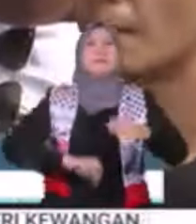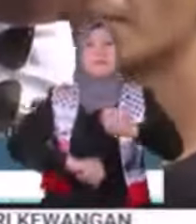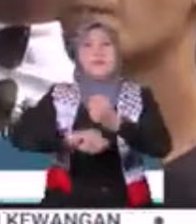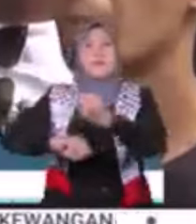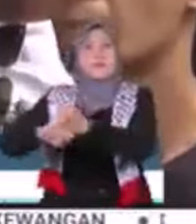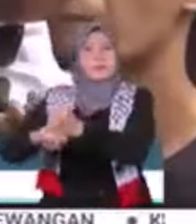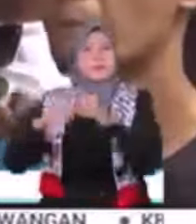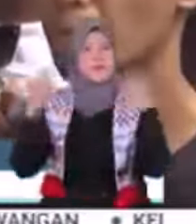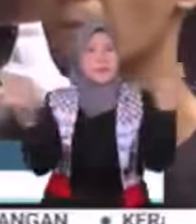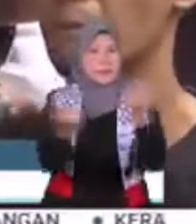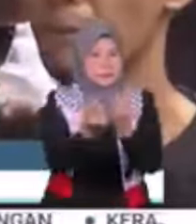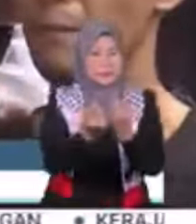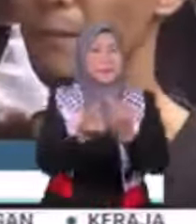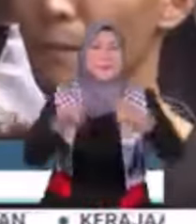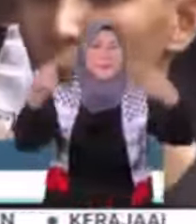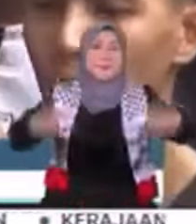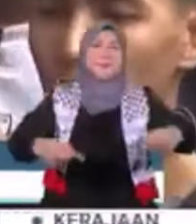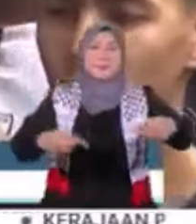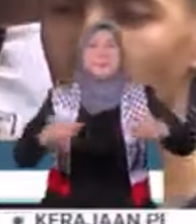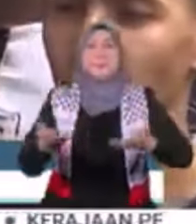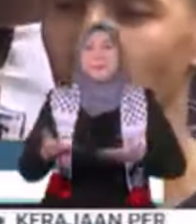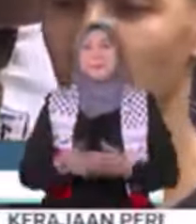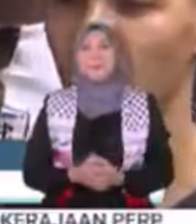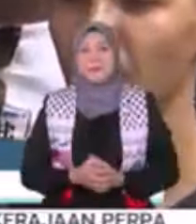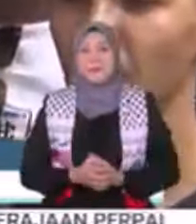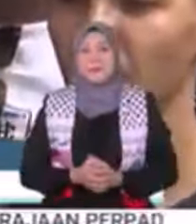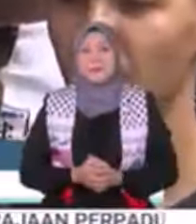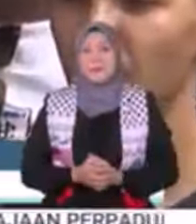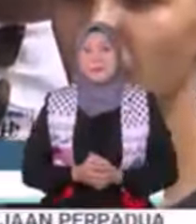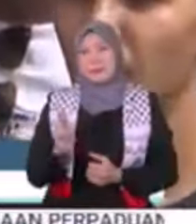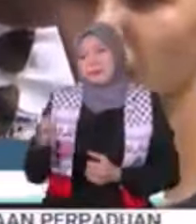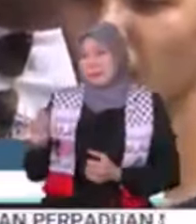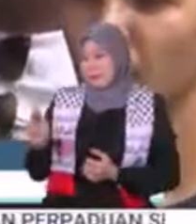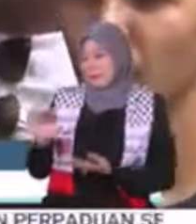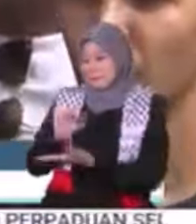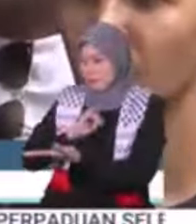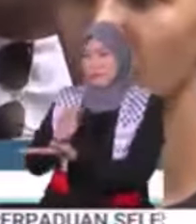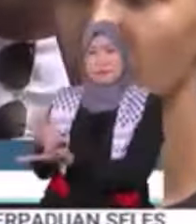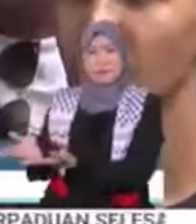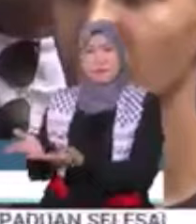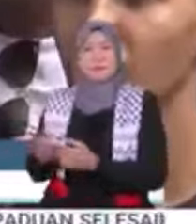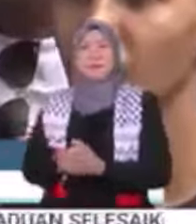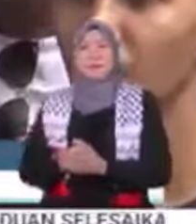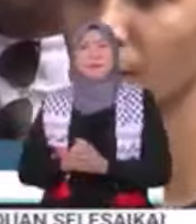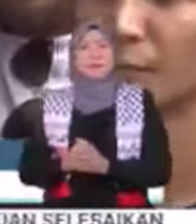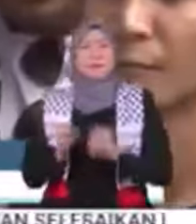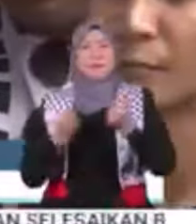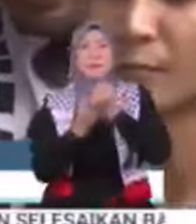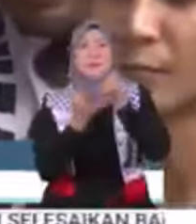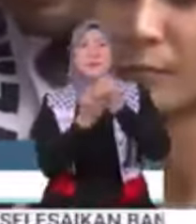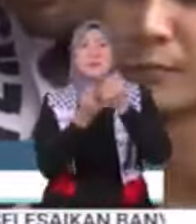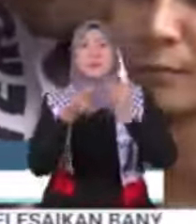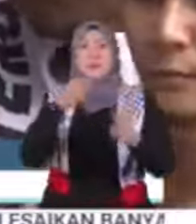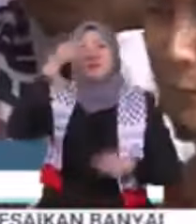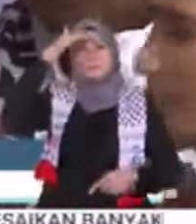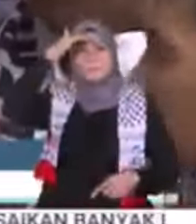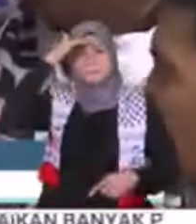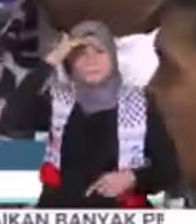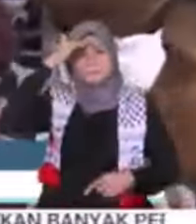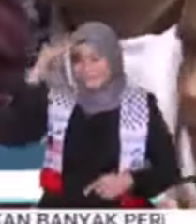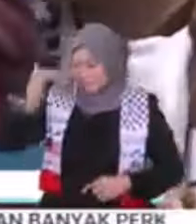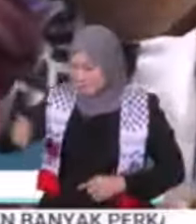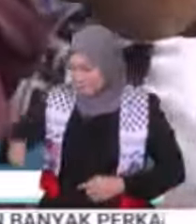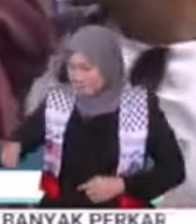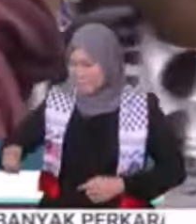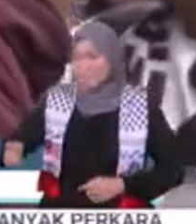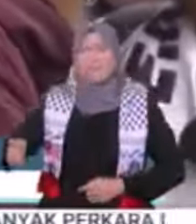menyokong pasukan-pasukan yang mereka cintai. Dan di belah kanan saya kini merupakan penyokong daripada Johor Darul Takzim JDT.